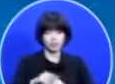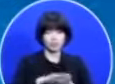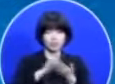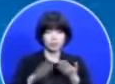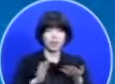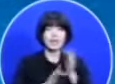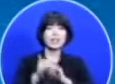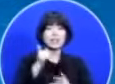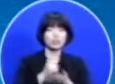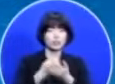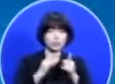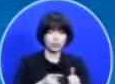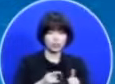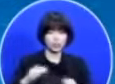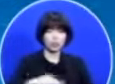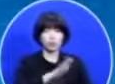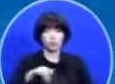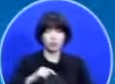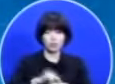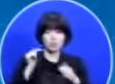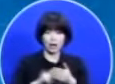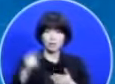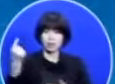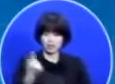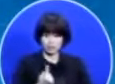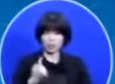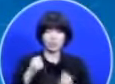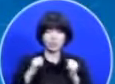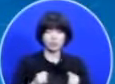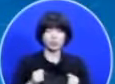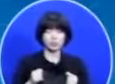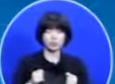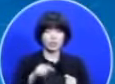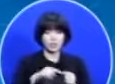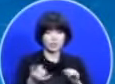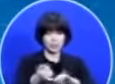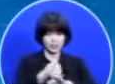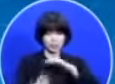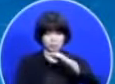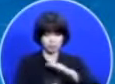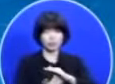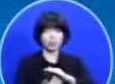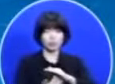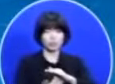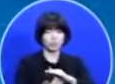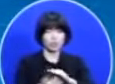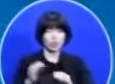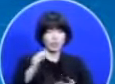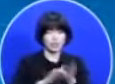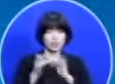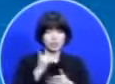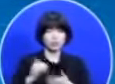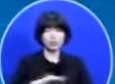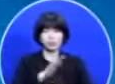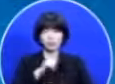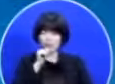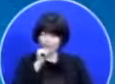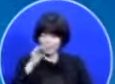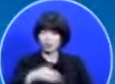예수님께서 우리 마음에 임 하심으로 이 약속이 이루어졌어요 예수님은 우리를 결코 버릴 수가 없고